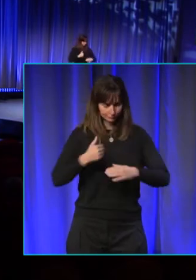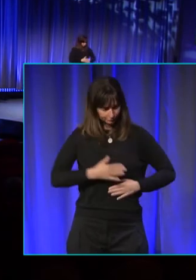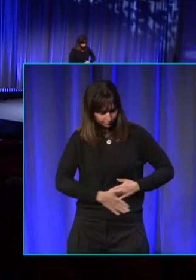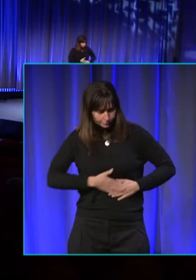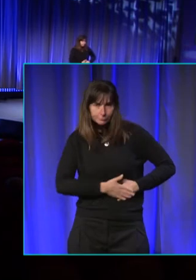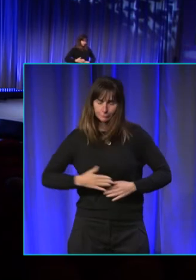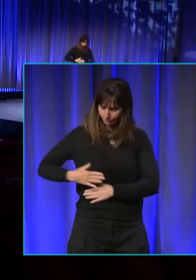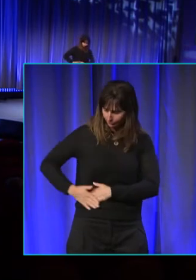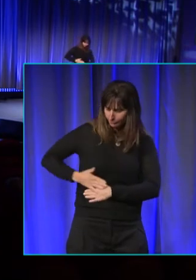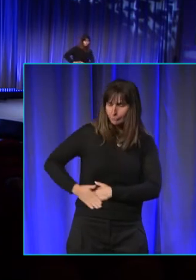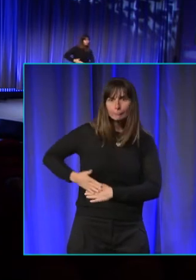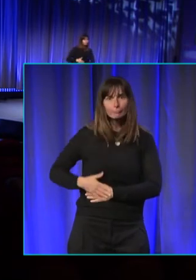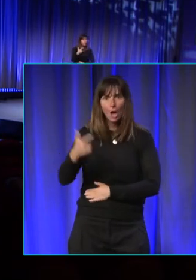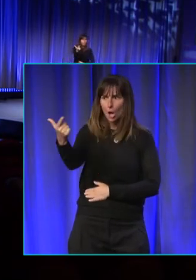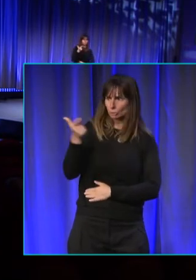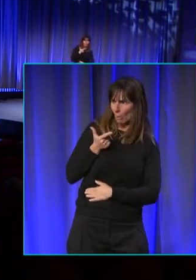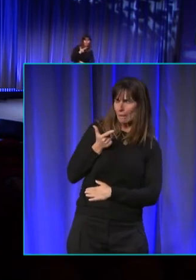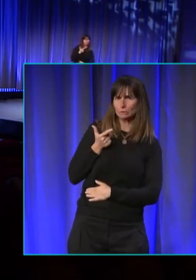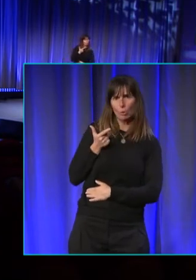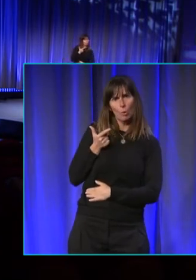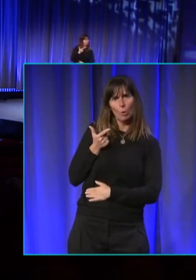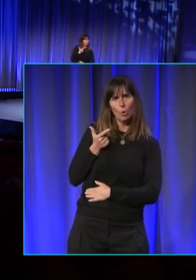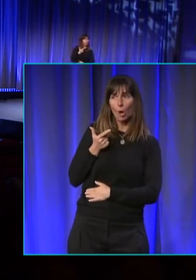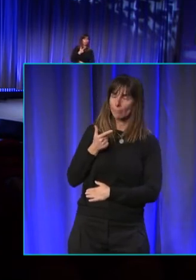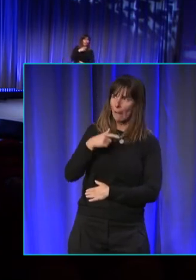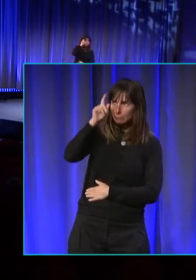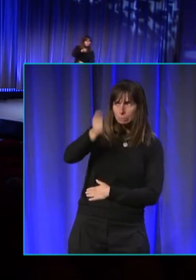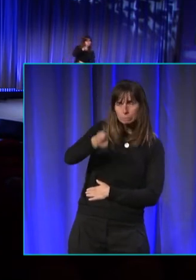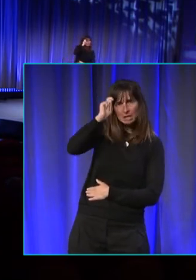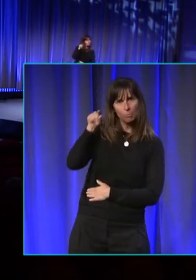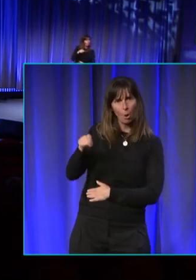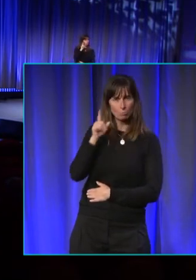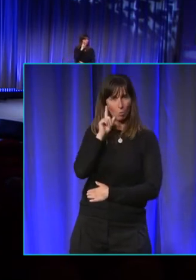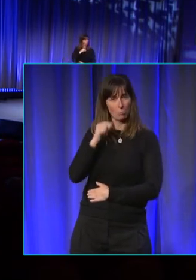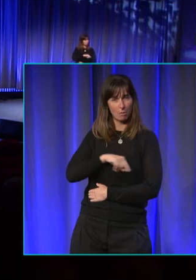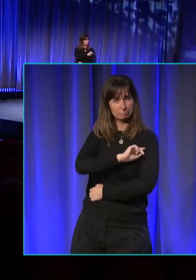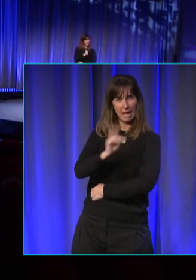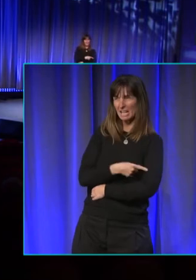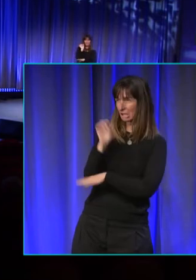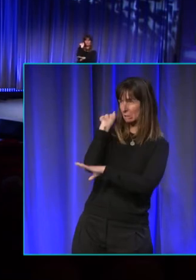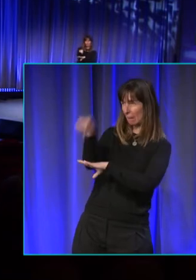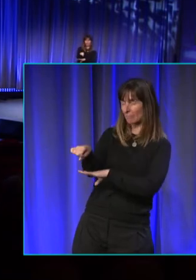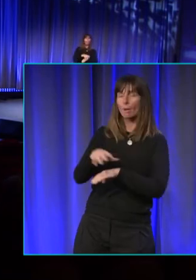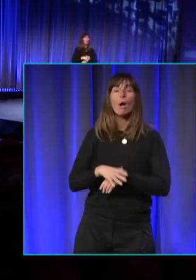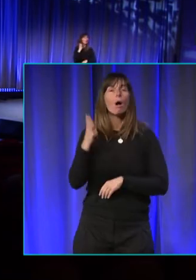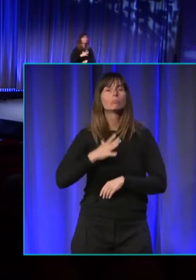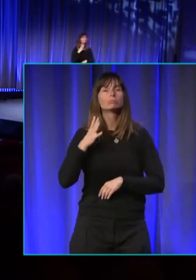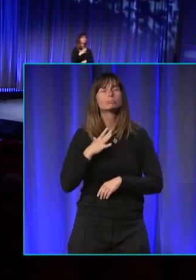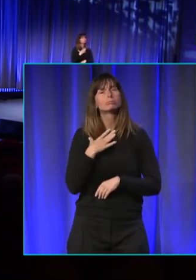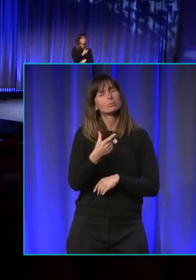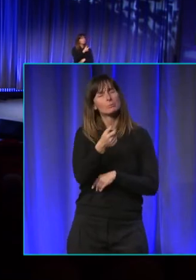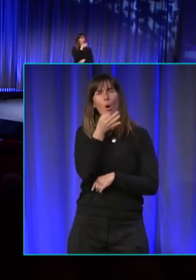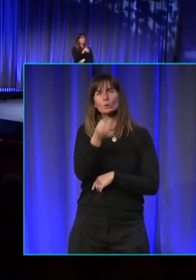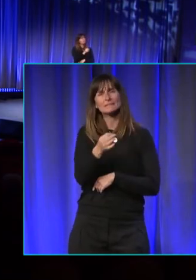parce que s'ils n'étaient pas deux, moi, j'avais plus d'énergie qu'eux. Ce que je trouve intéressant, c'est qu'à l'époque, on parlait d'énergie et après, on parle de